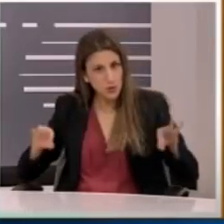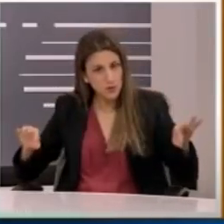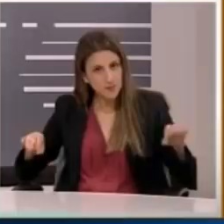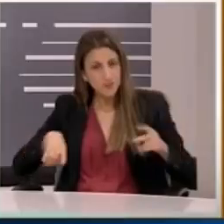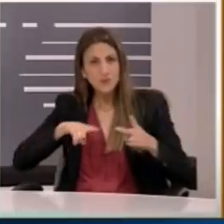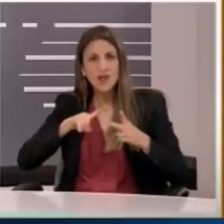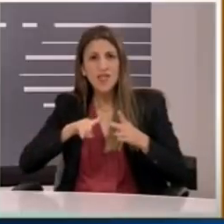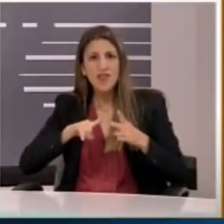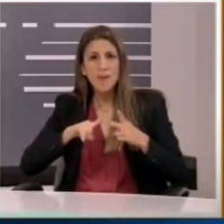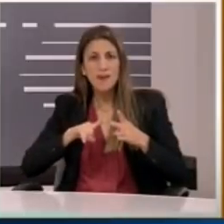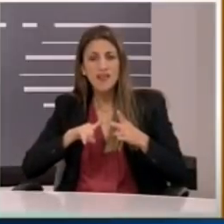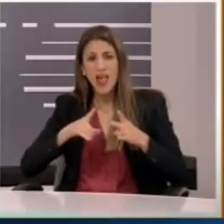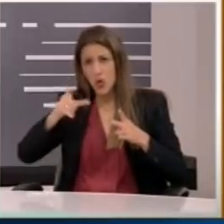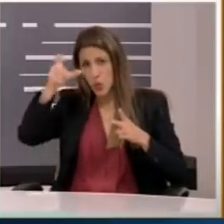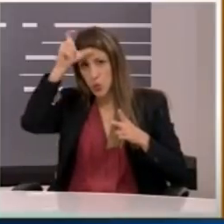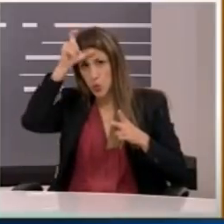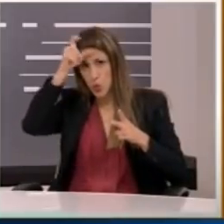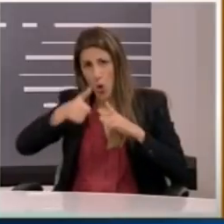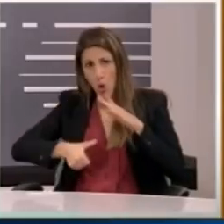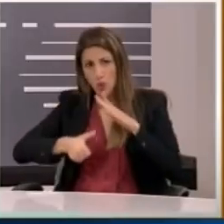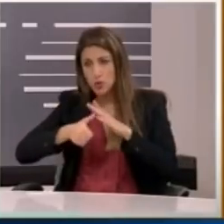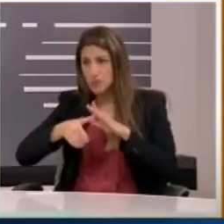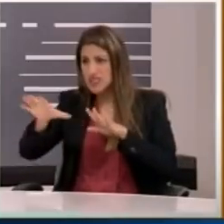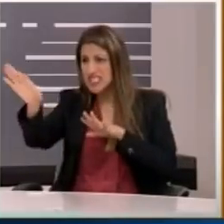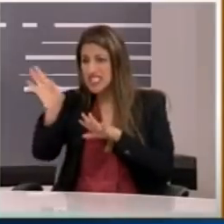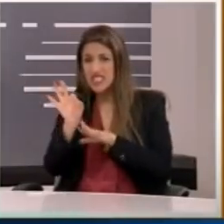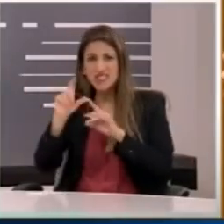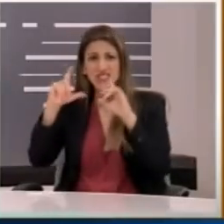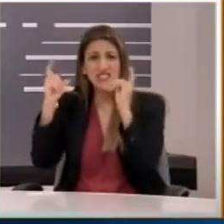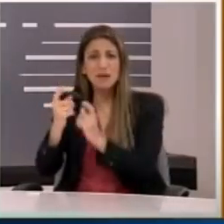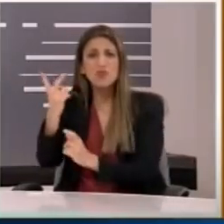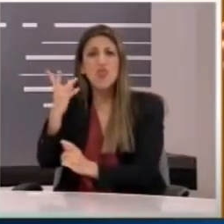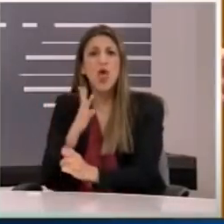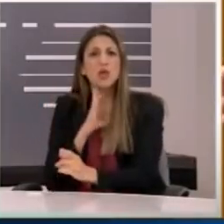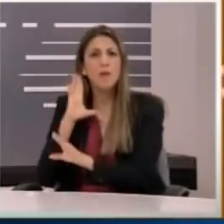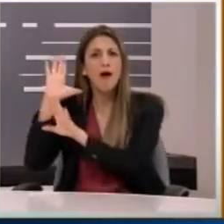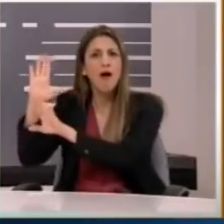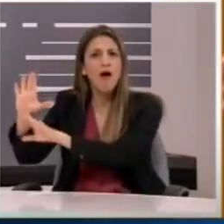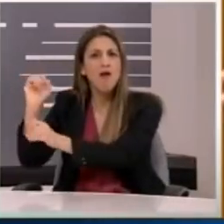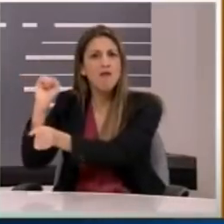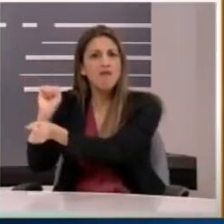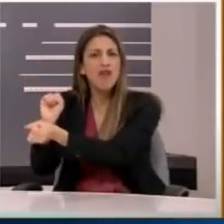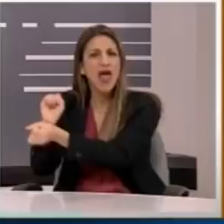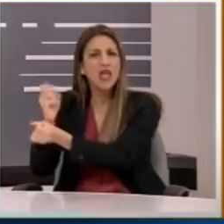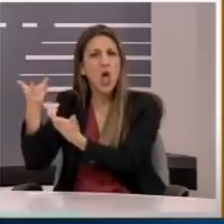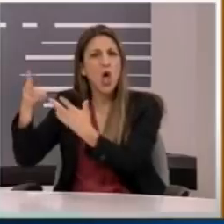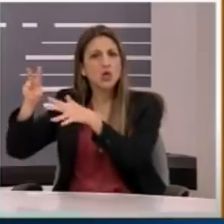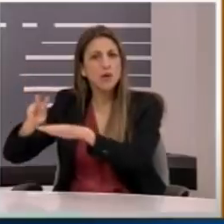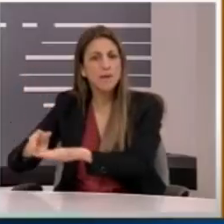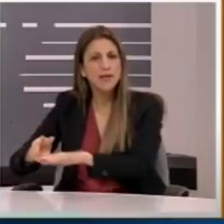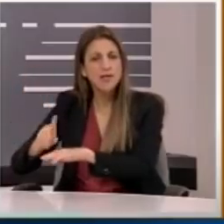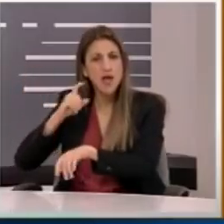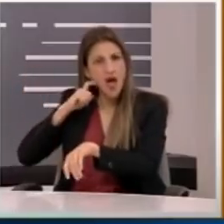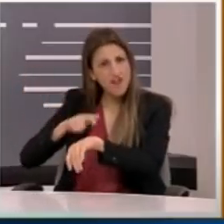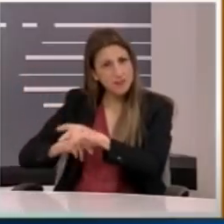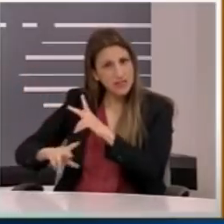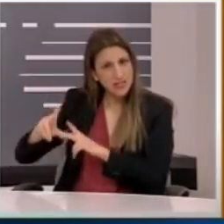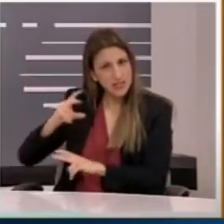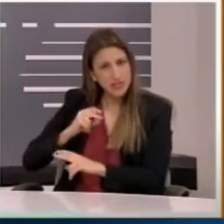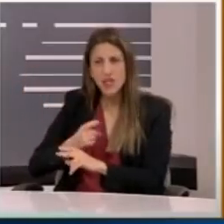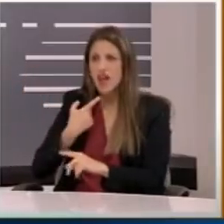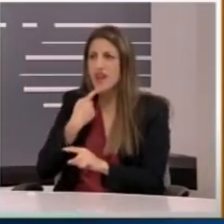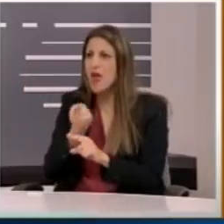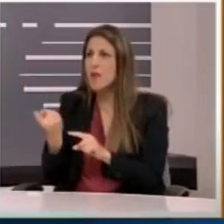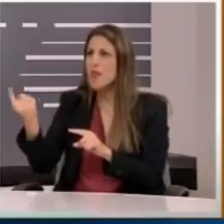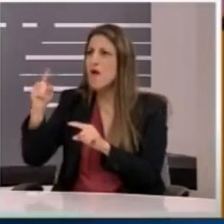δύο στρατευσίμους μας ο Ερντογάν και να λένε εδώ θα δούμε. Και μέσω λίγη Βουλγαρίας θα τους πάρουμε